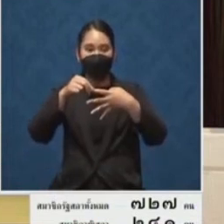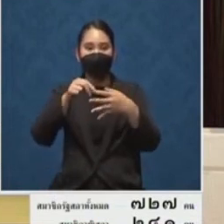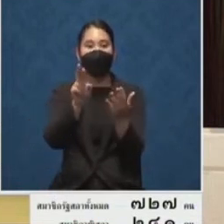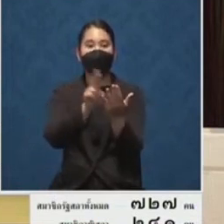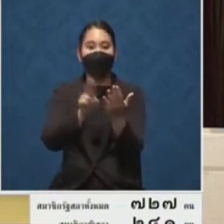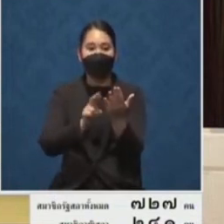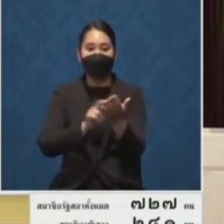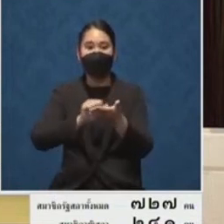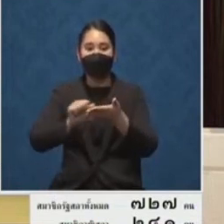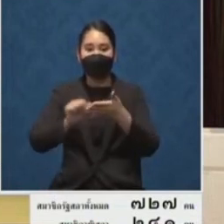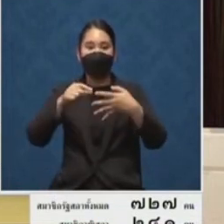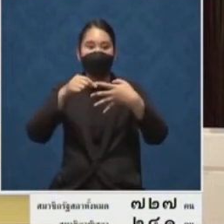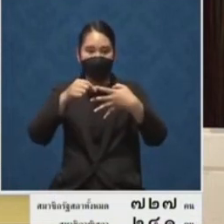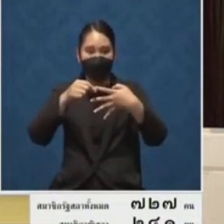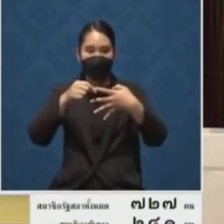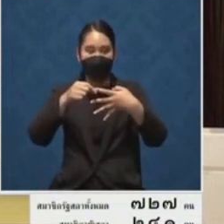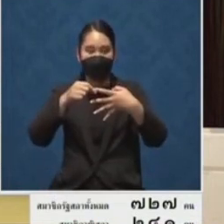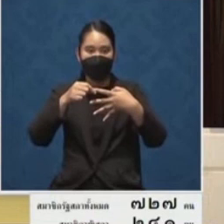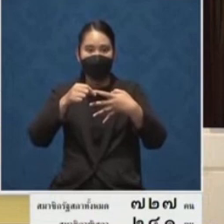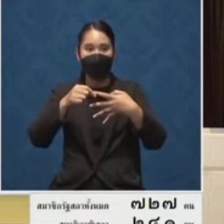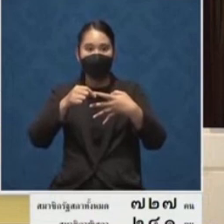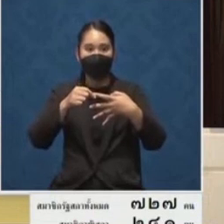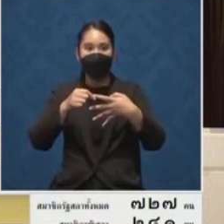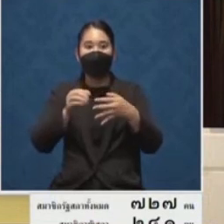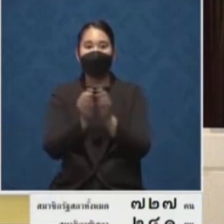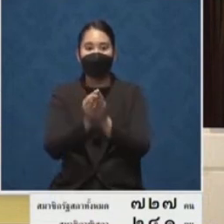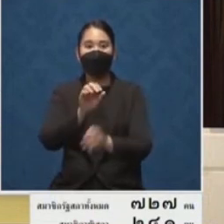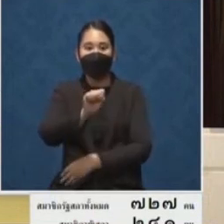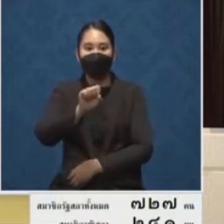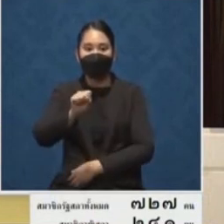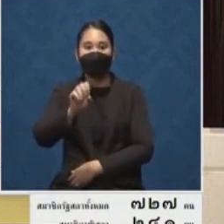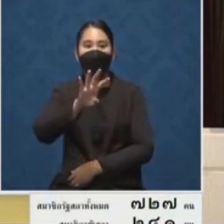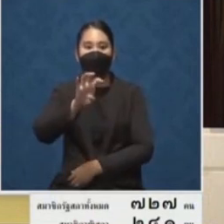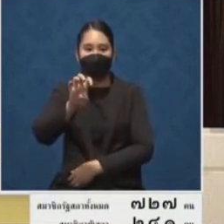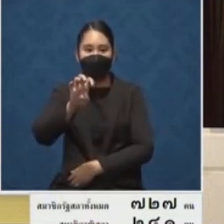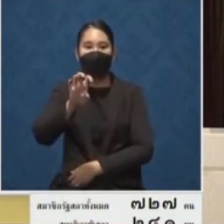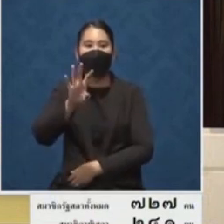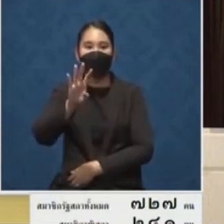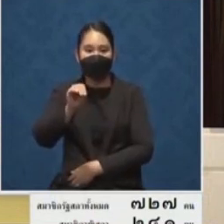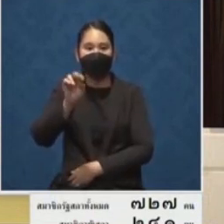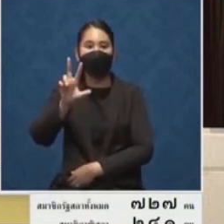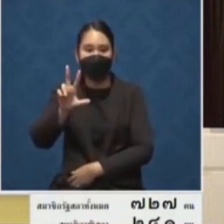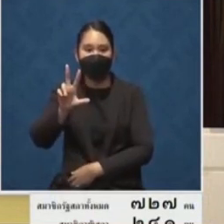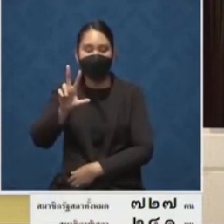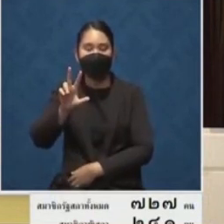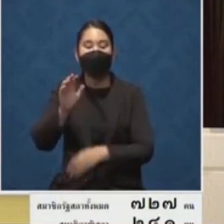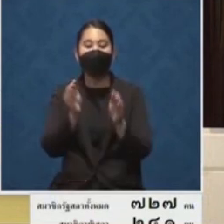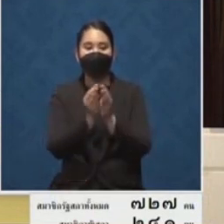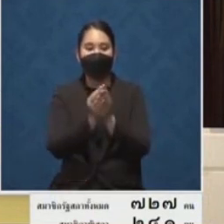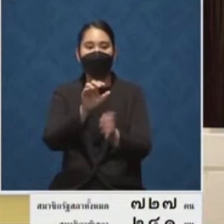ดังนั้นร่างรัฐธรรมนูญแก้ไขเพิ่มเติมฉบับที่1จึงมีคะแนนสส